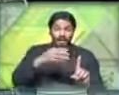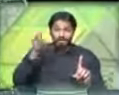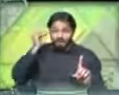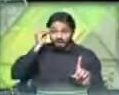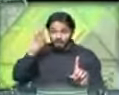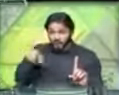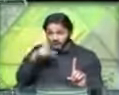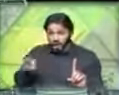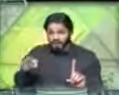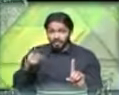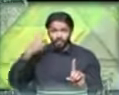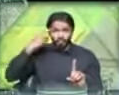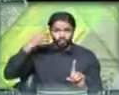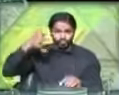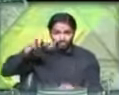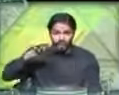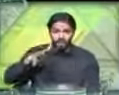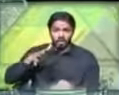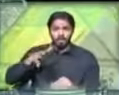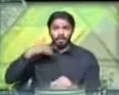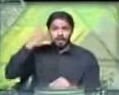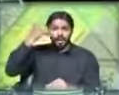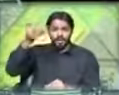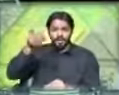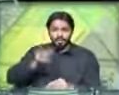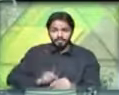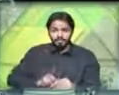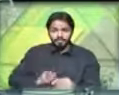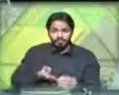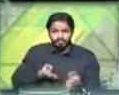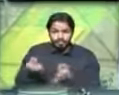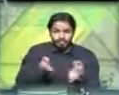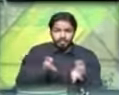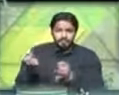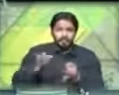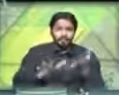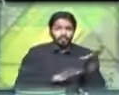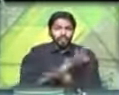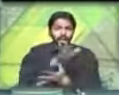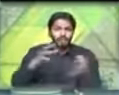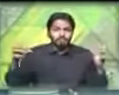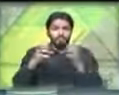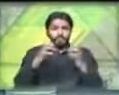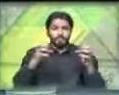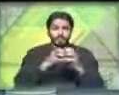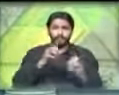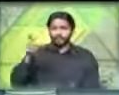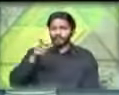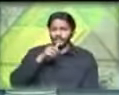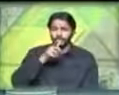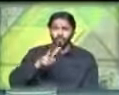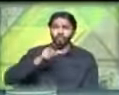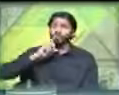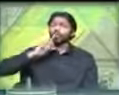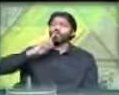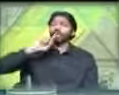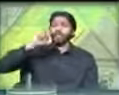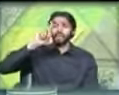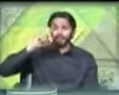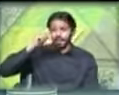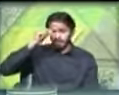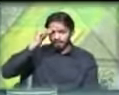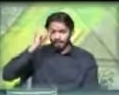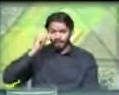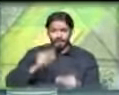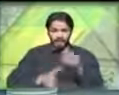الذي والله الذي لا إله غيره صادق، لو ضللت أردده وأكرره